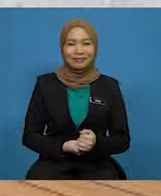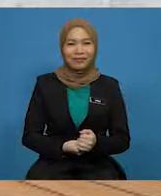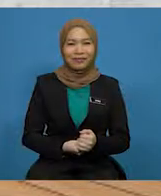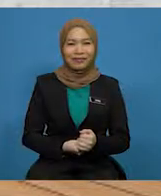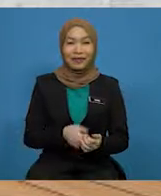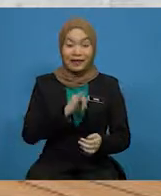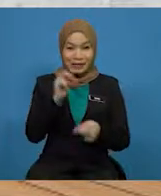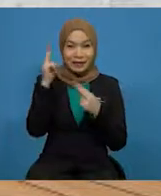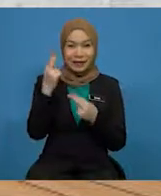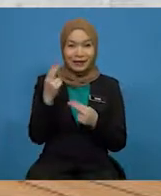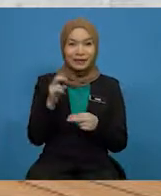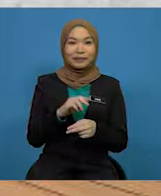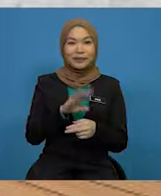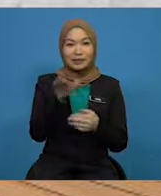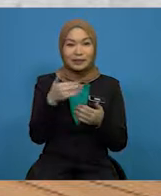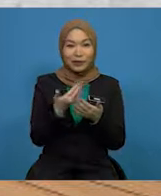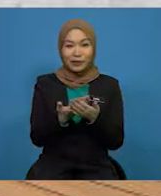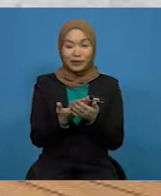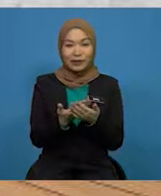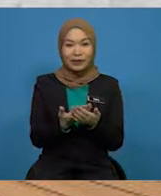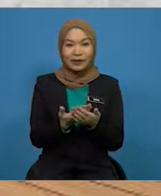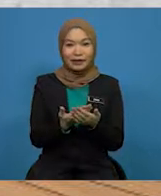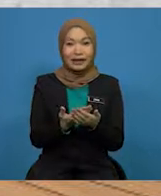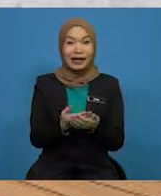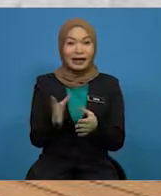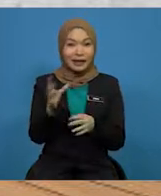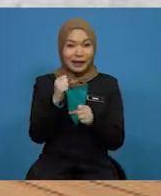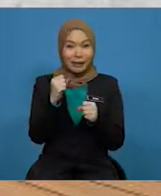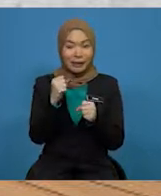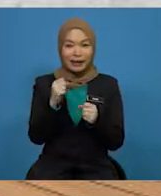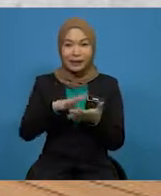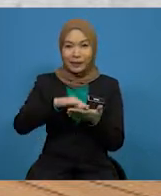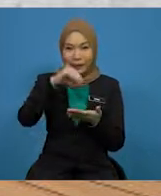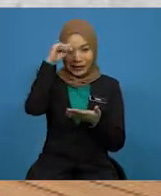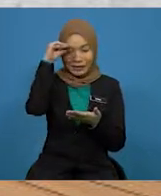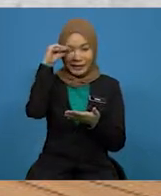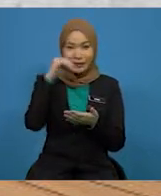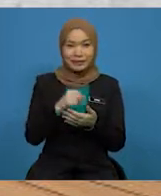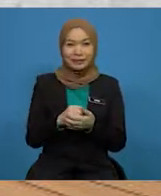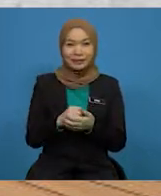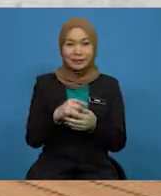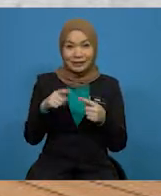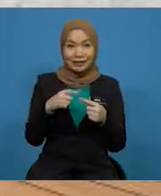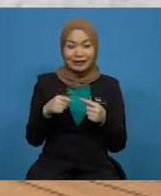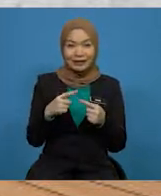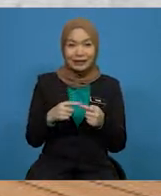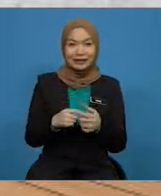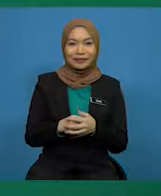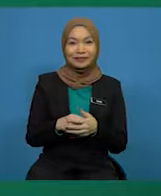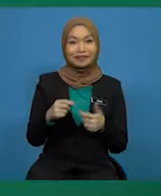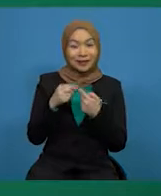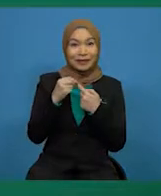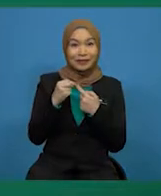Saya mengharapkan di akhir rancangan ini, diharap para pelajar dapat suntikan ilmu berkaitan yang